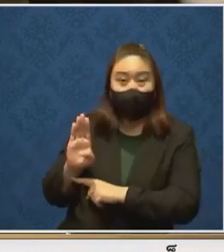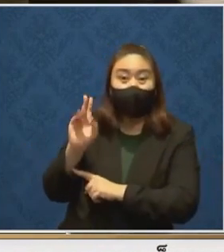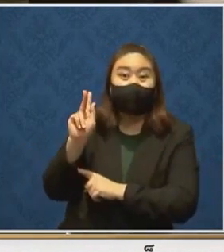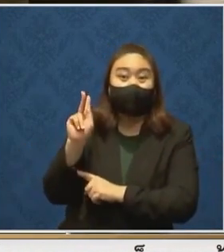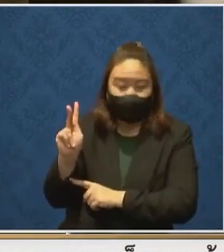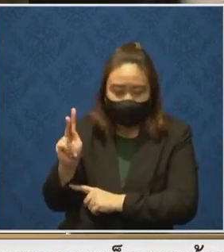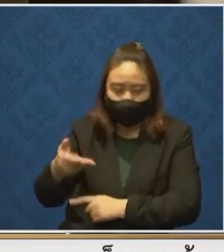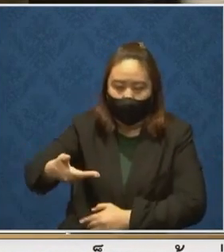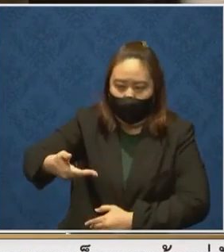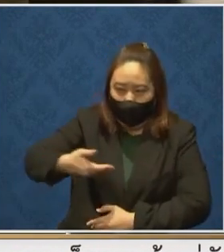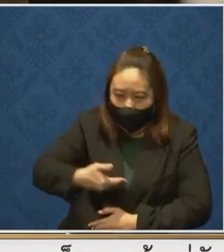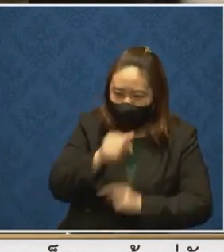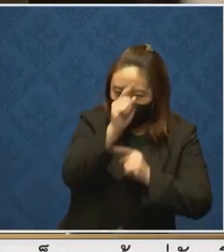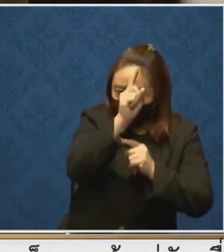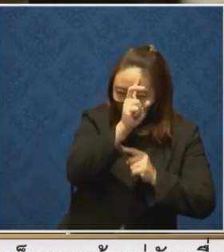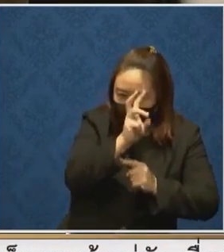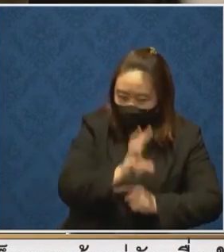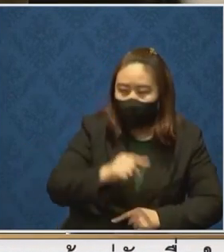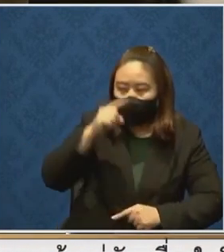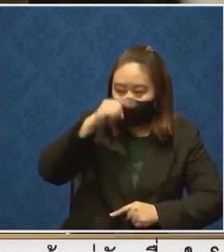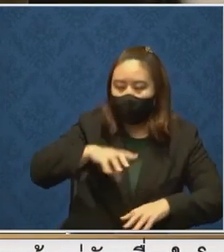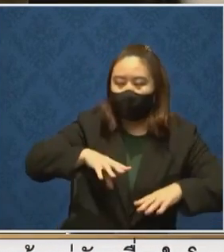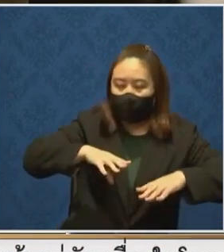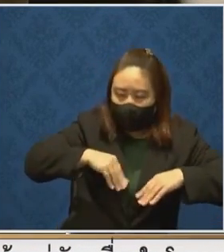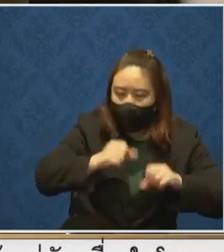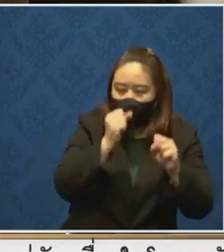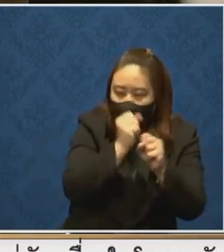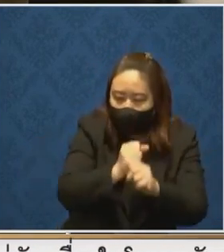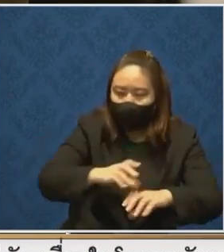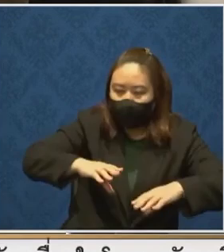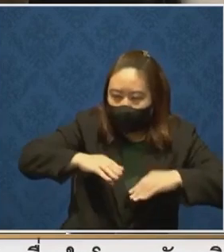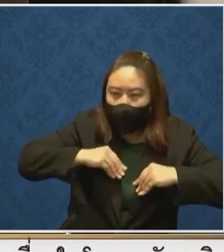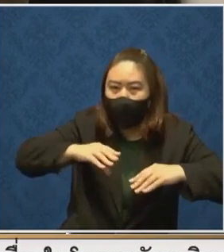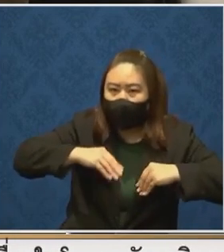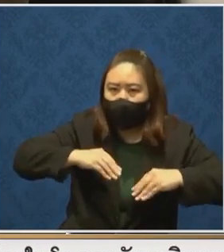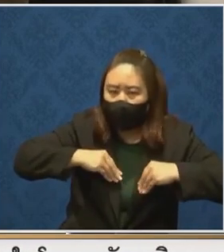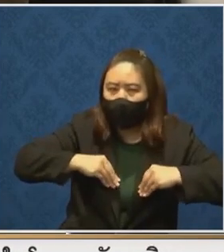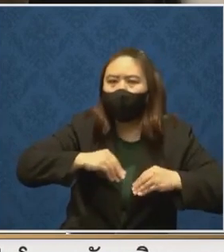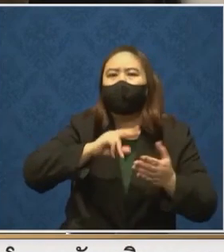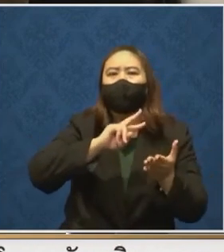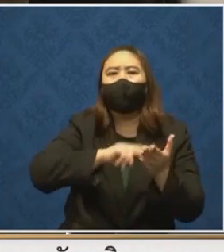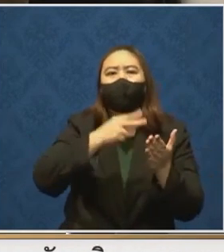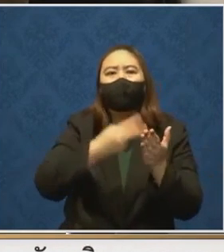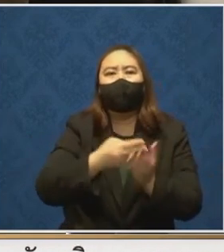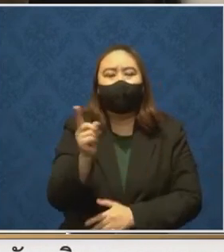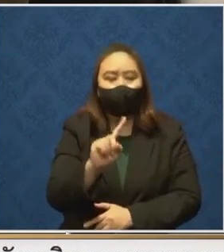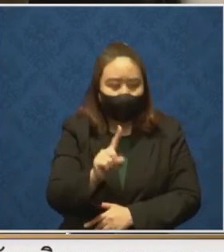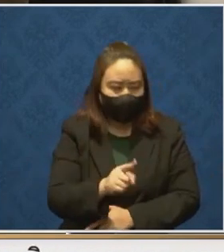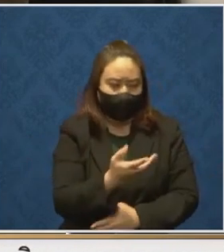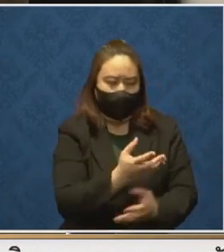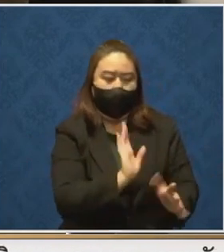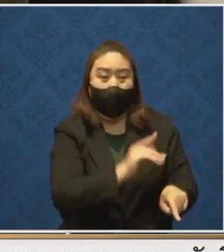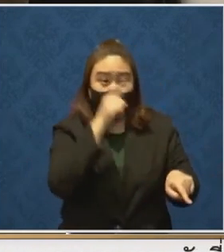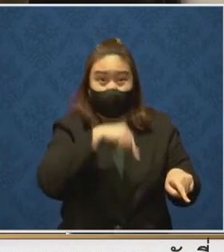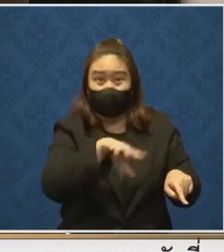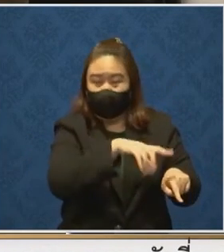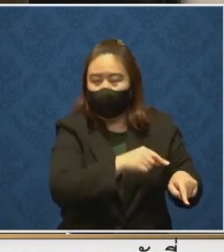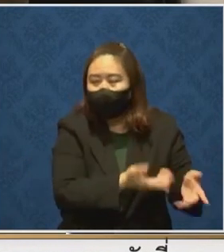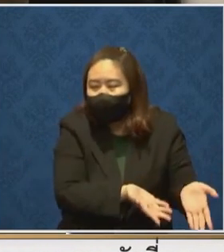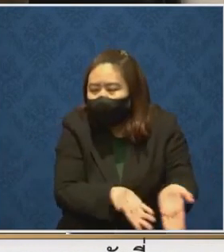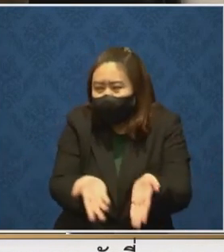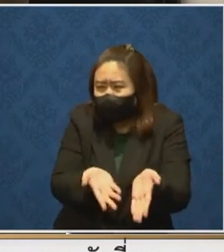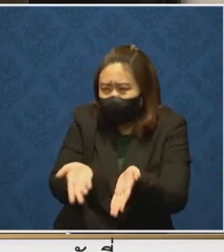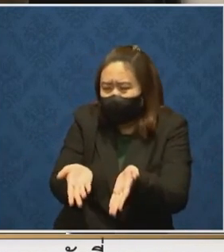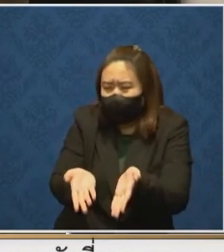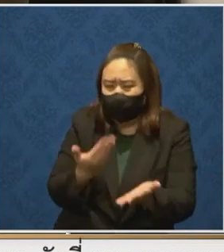ีกร้องกเท่ากัเป็การเอาทับศิน ทรัสุมบิประเทศไปชดเชยค่าเสียหายให้ไมต้องจายเป็ตัวเงินและกับการถอน